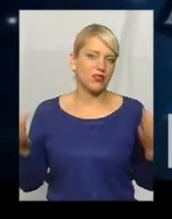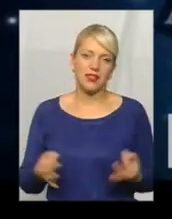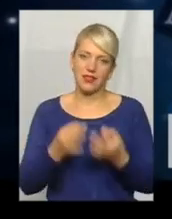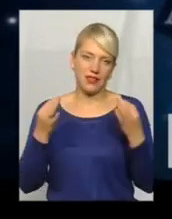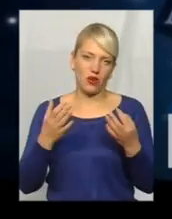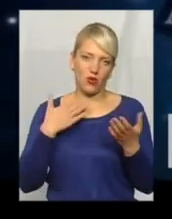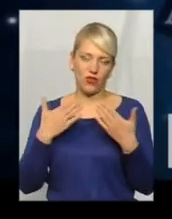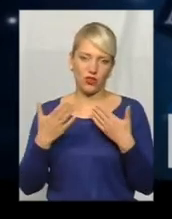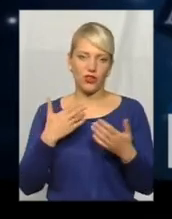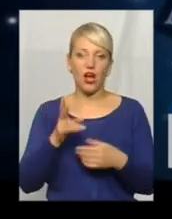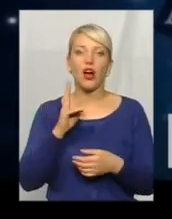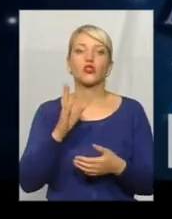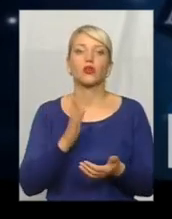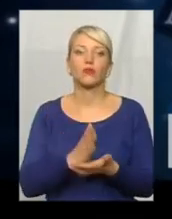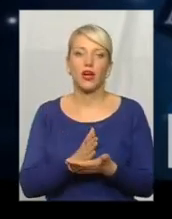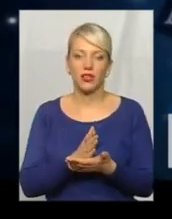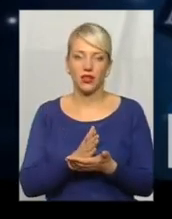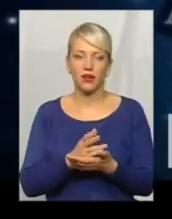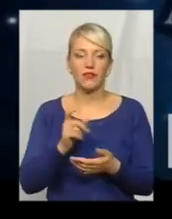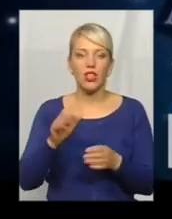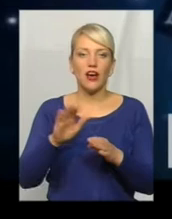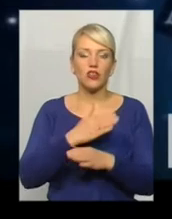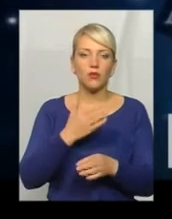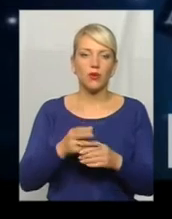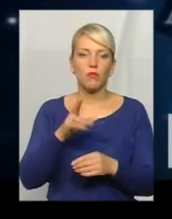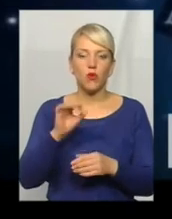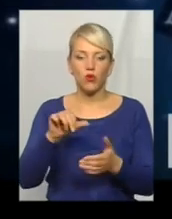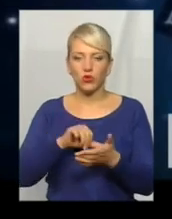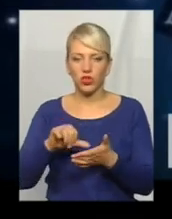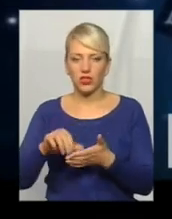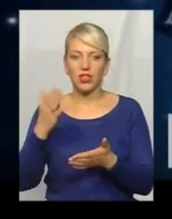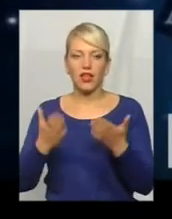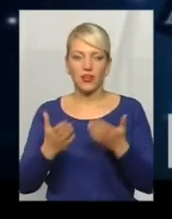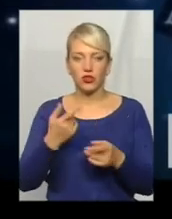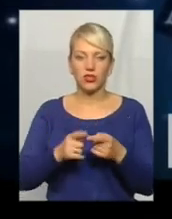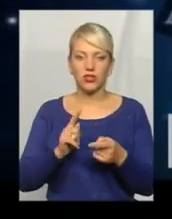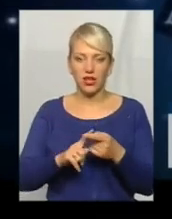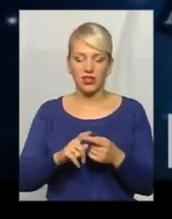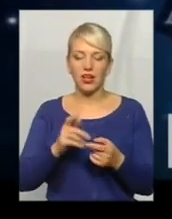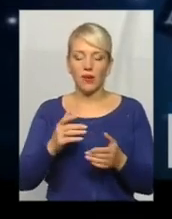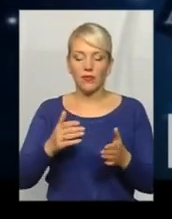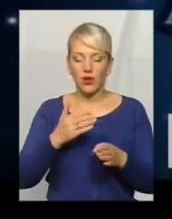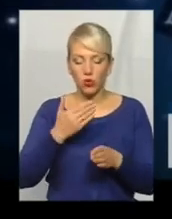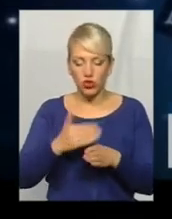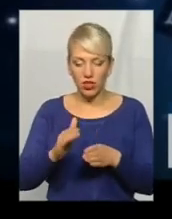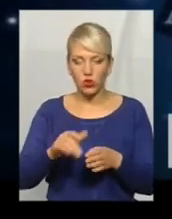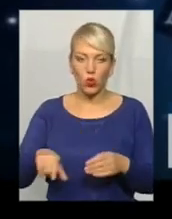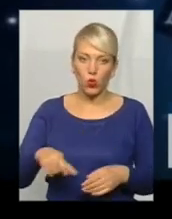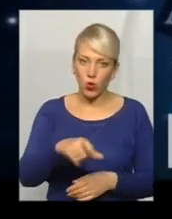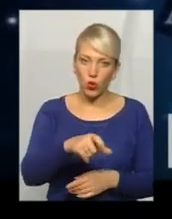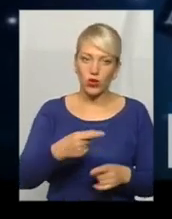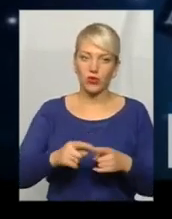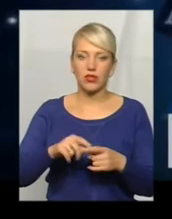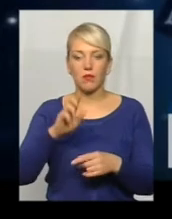А хто має? Ну, вона розподілена по участках. Наприклад, якщо це є участок дороги, то дороги прибирає